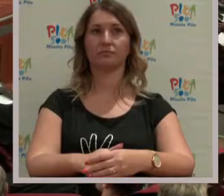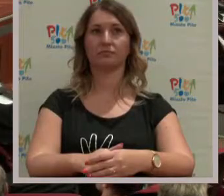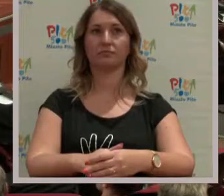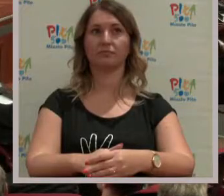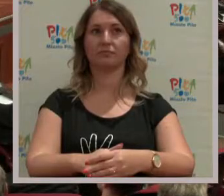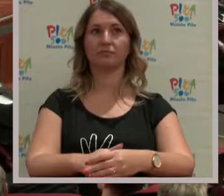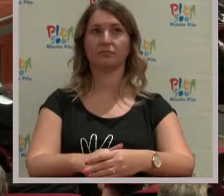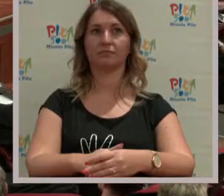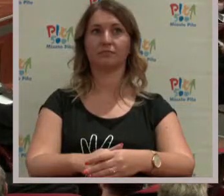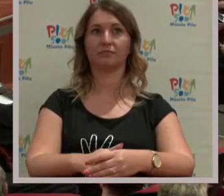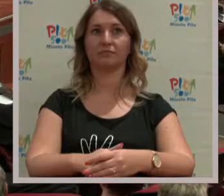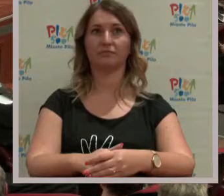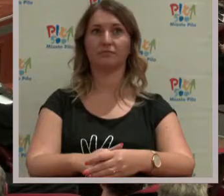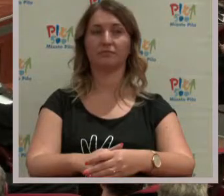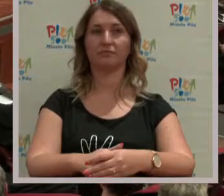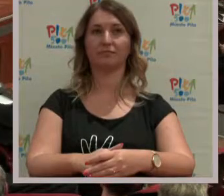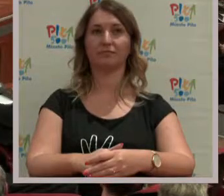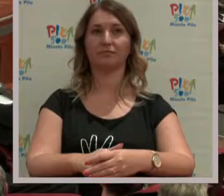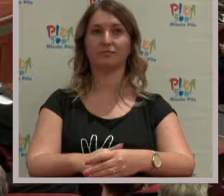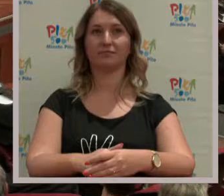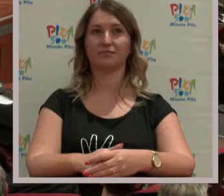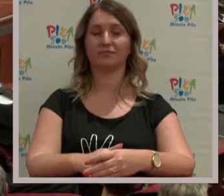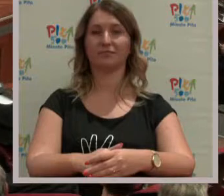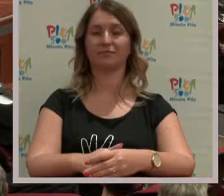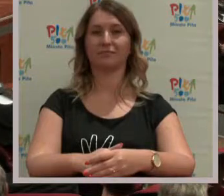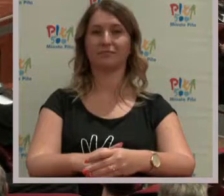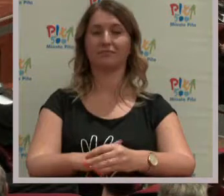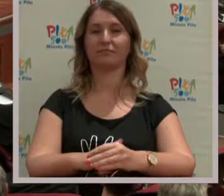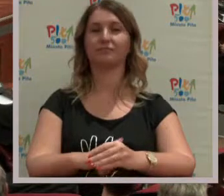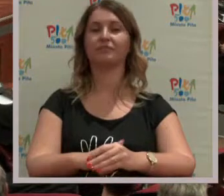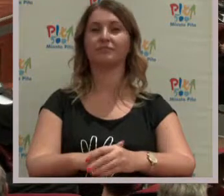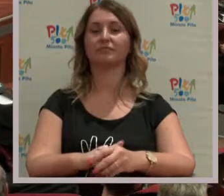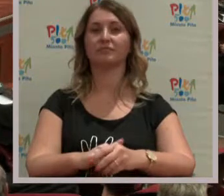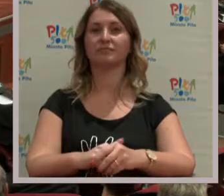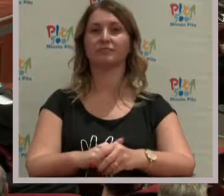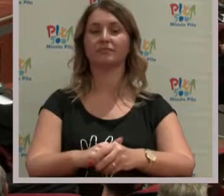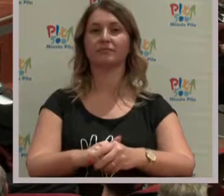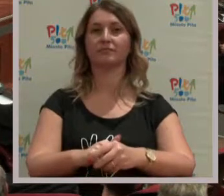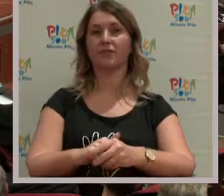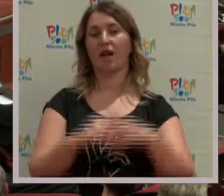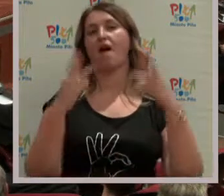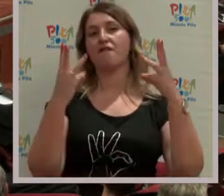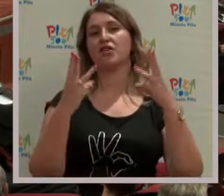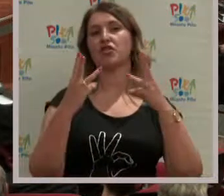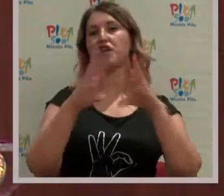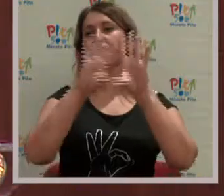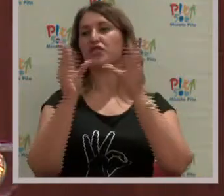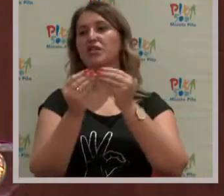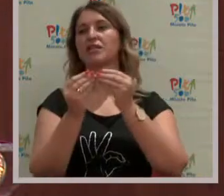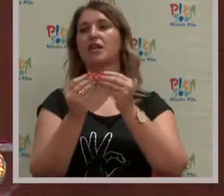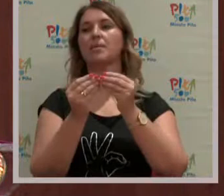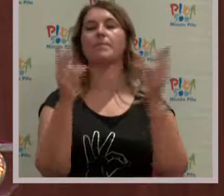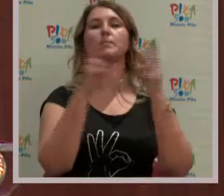możliwe tylko wtedy, kiedy partnerzy będą wobec siebie fair i